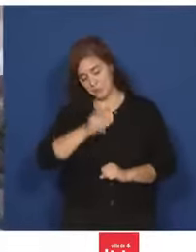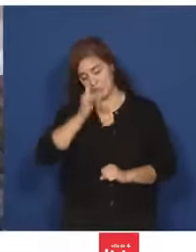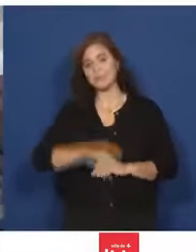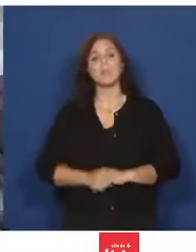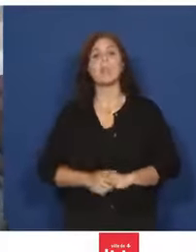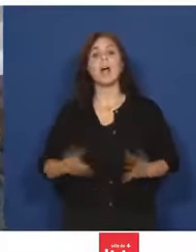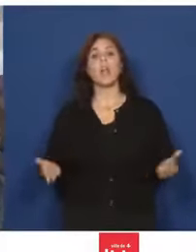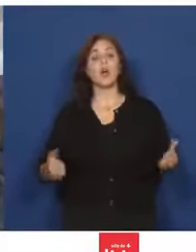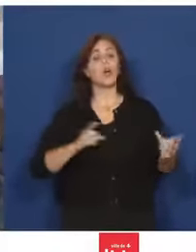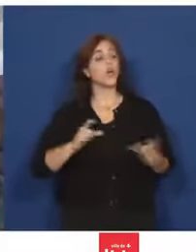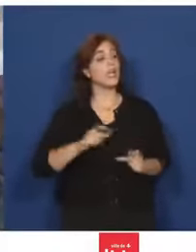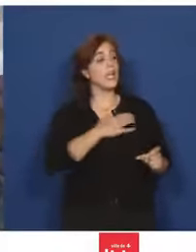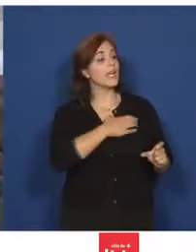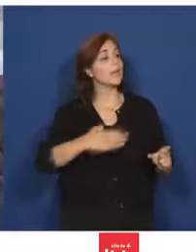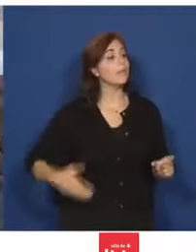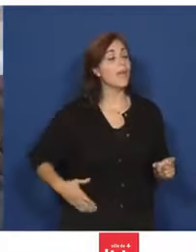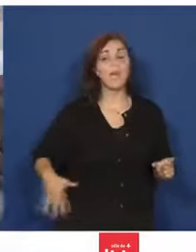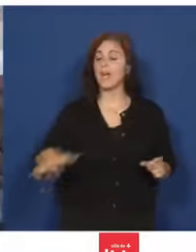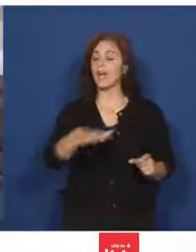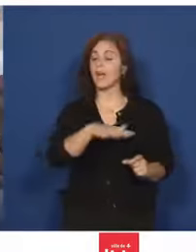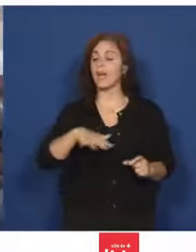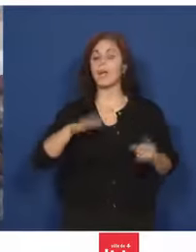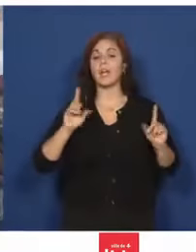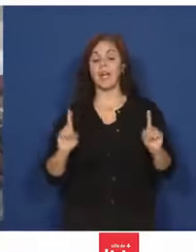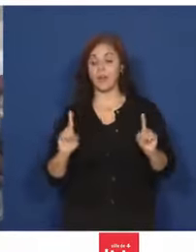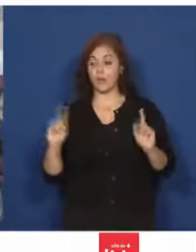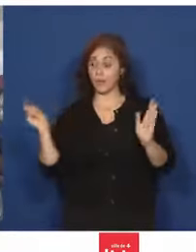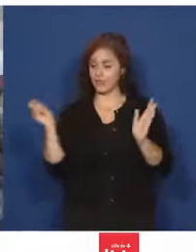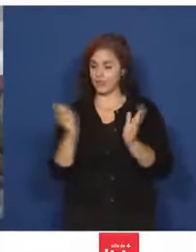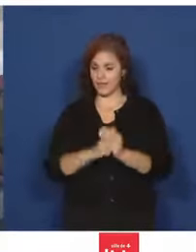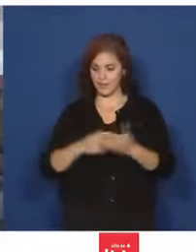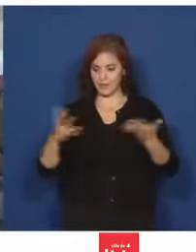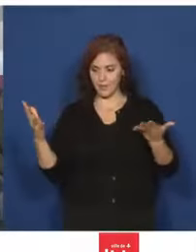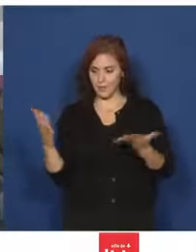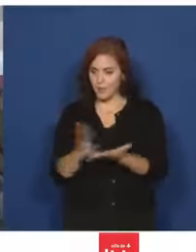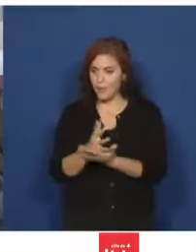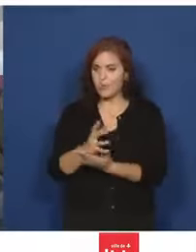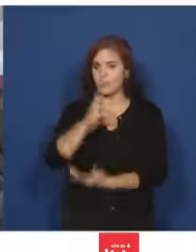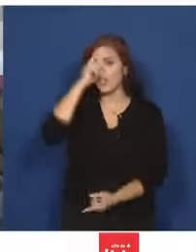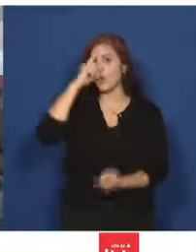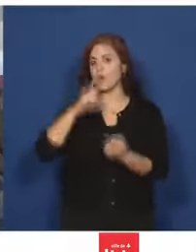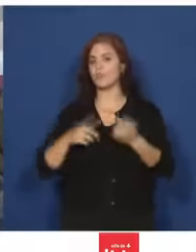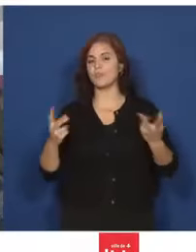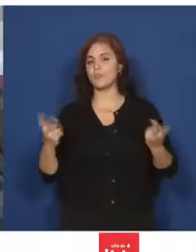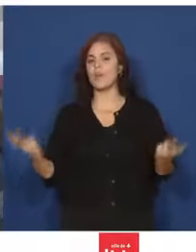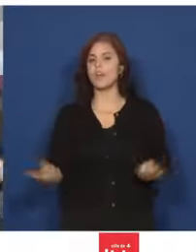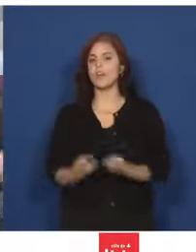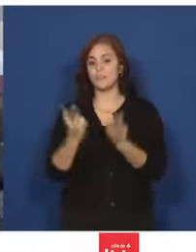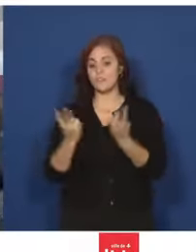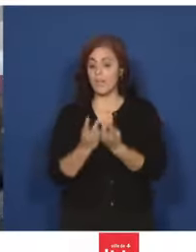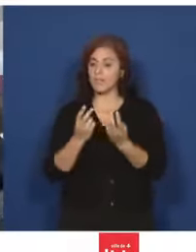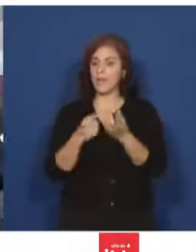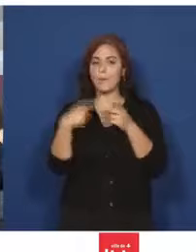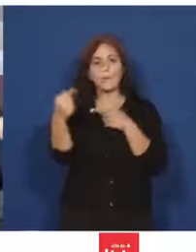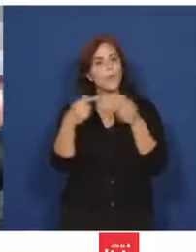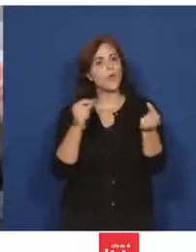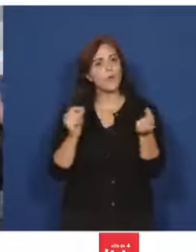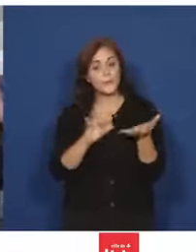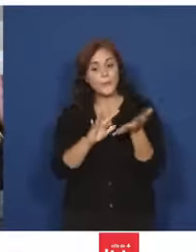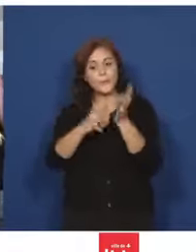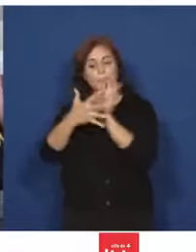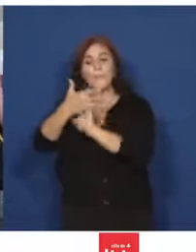collègues, au moment même où vous développez un projet de revalorisation du jardin des plantes, votre majorité a fait l'annonce